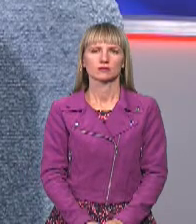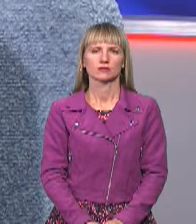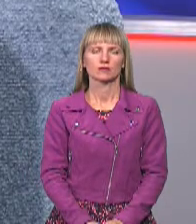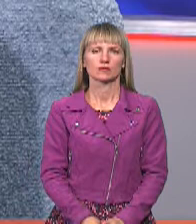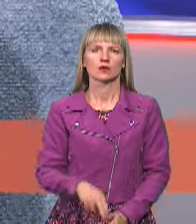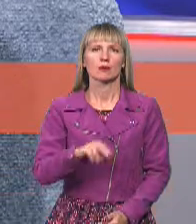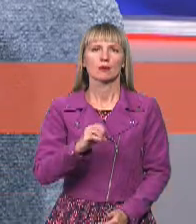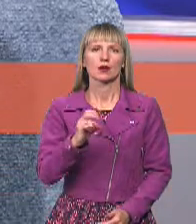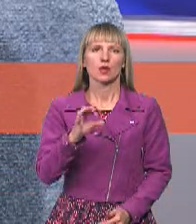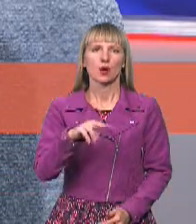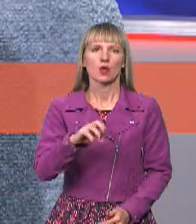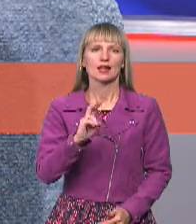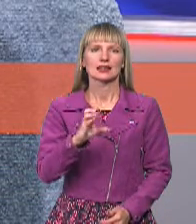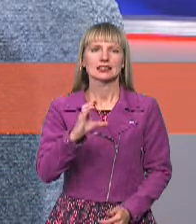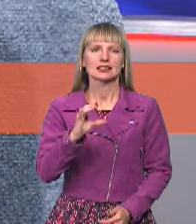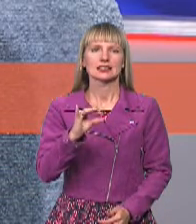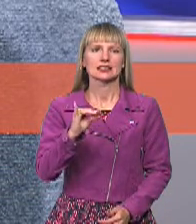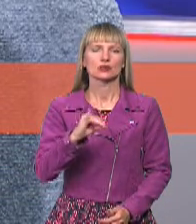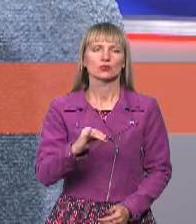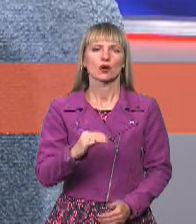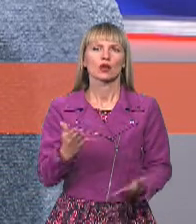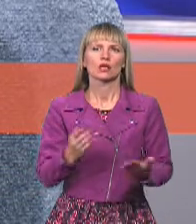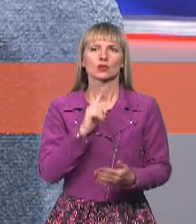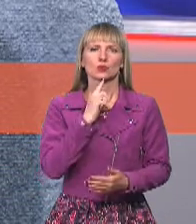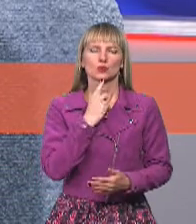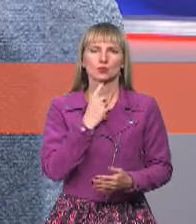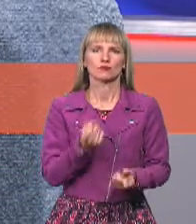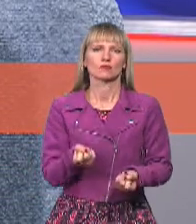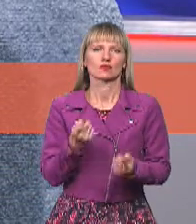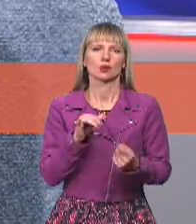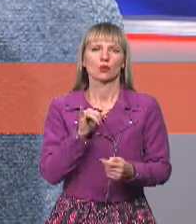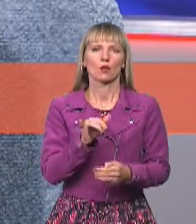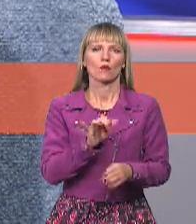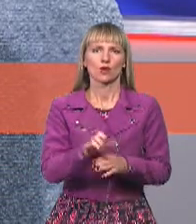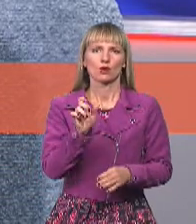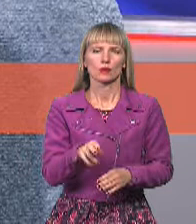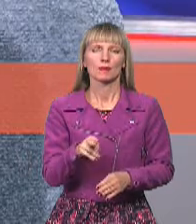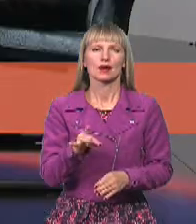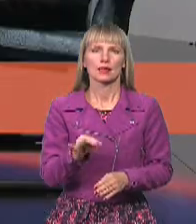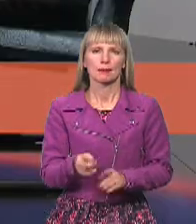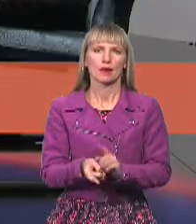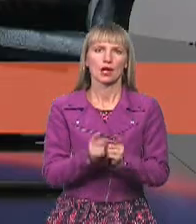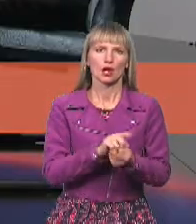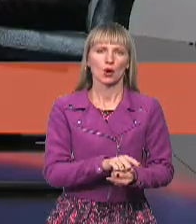Пане Олексій, які складнощі виникають у виробників при переході на цю систему?